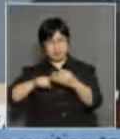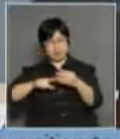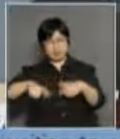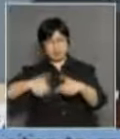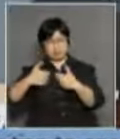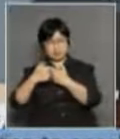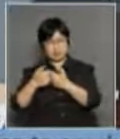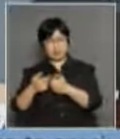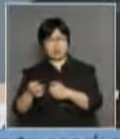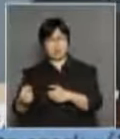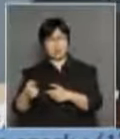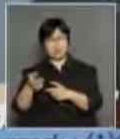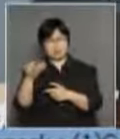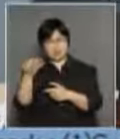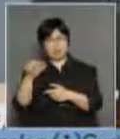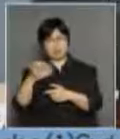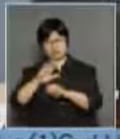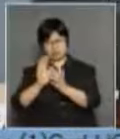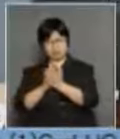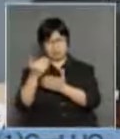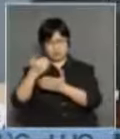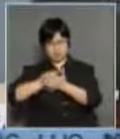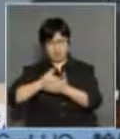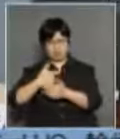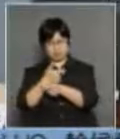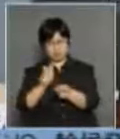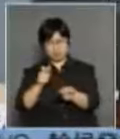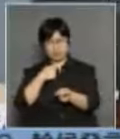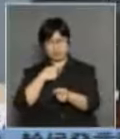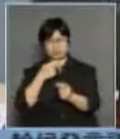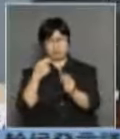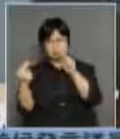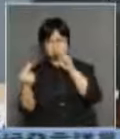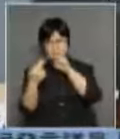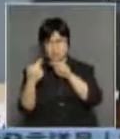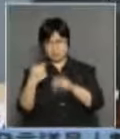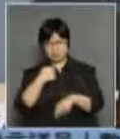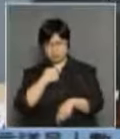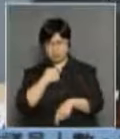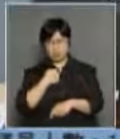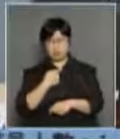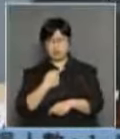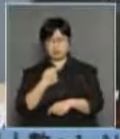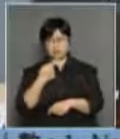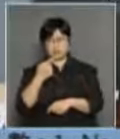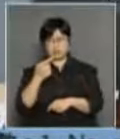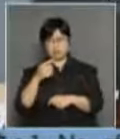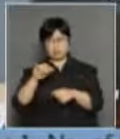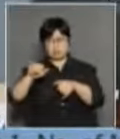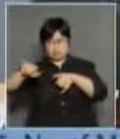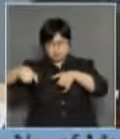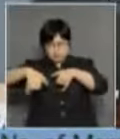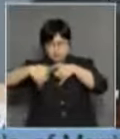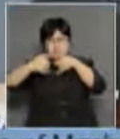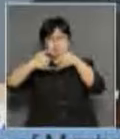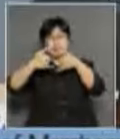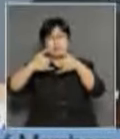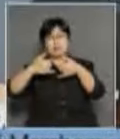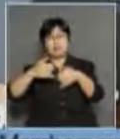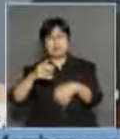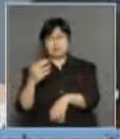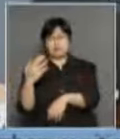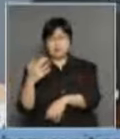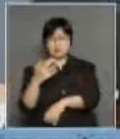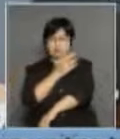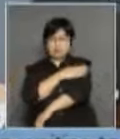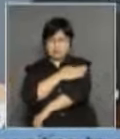華三個都要扣人工嗰啲人講，佢每一次見到我，無論係喺張逢於道咗碰拍拍我話